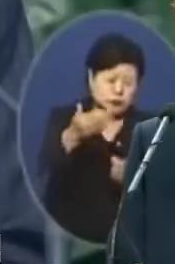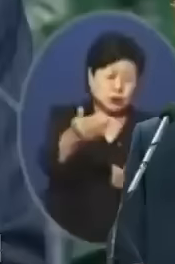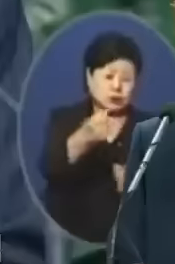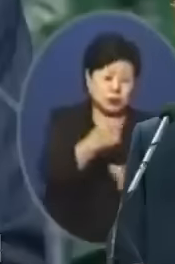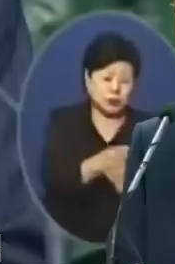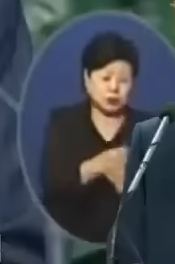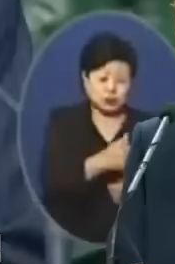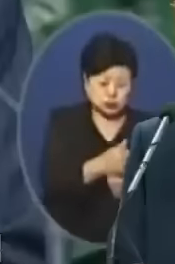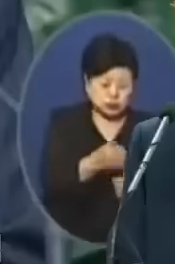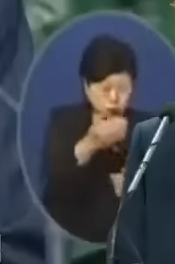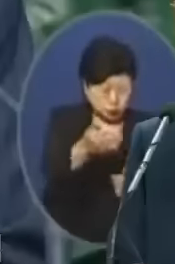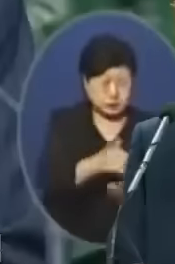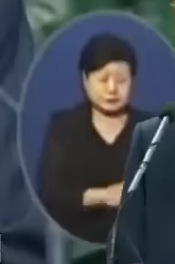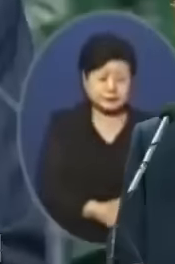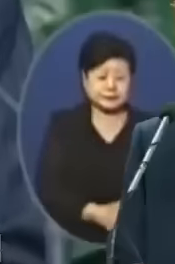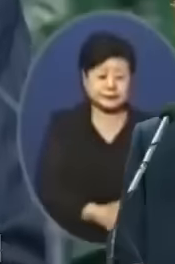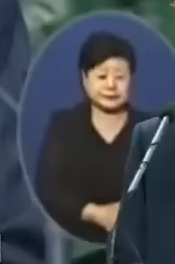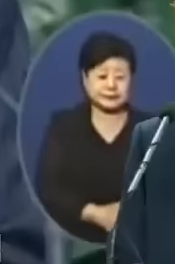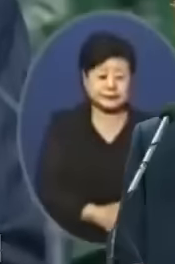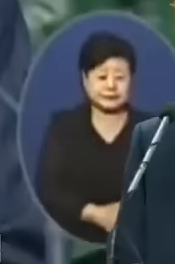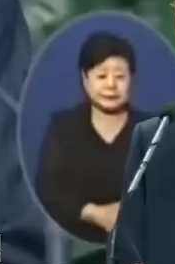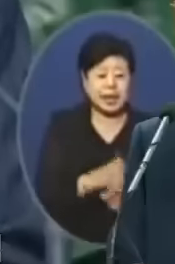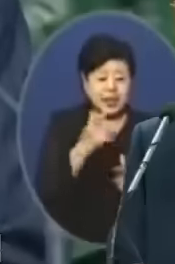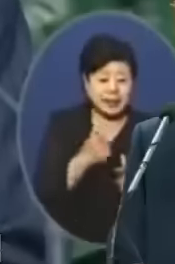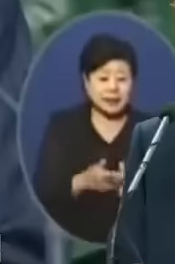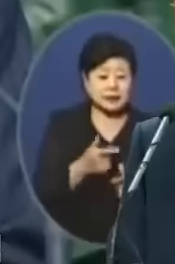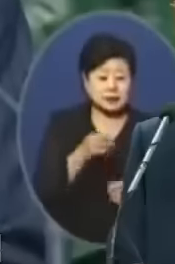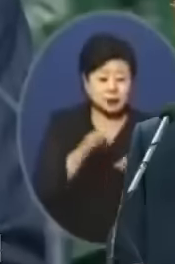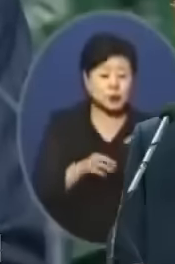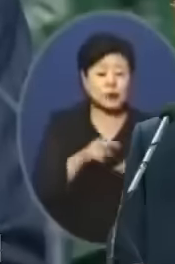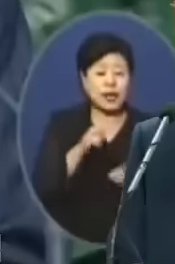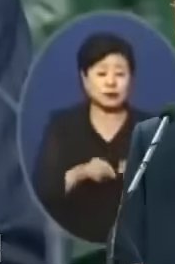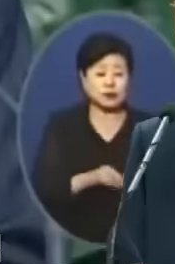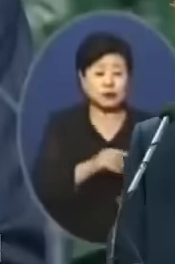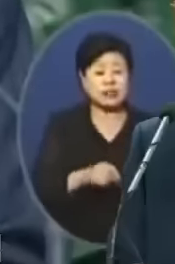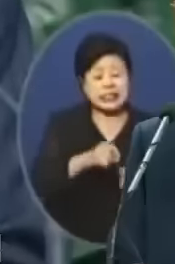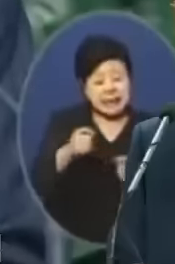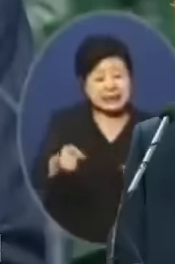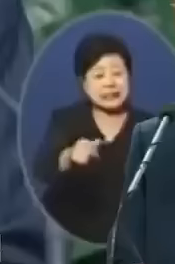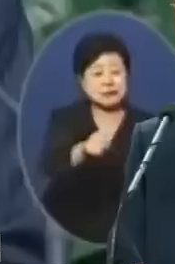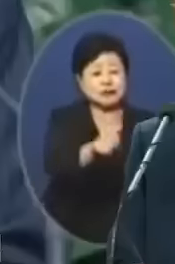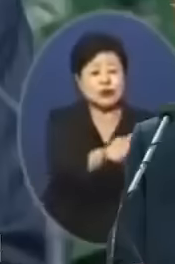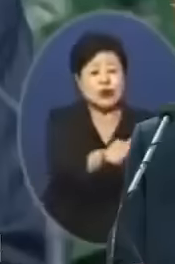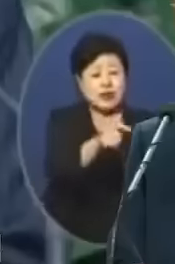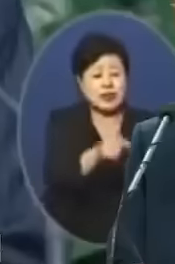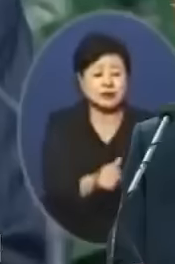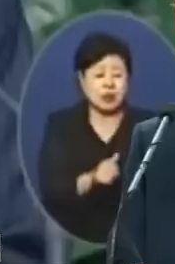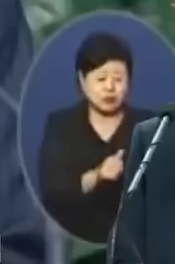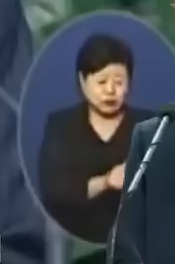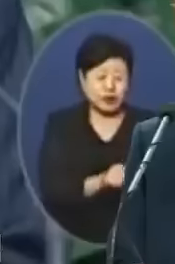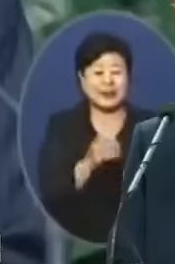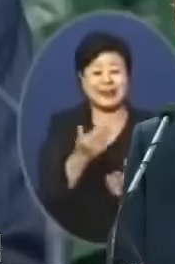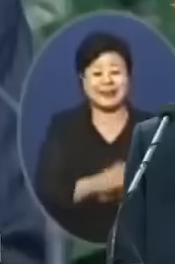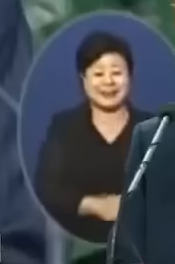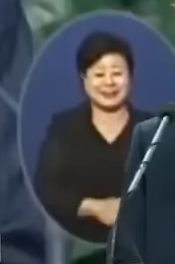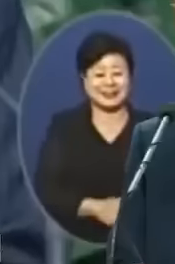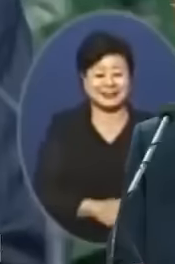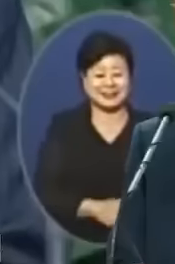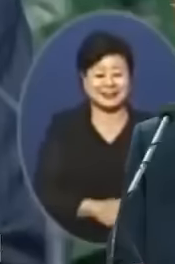만들어 주시는 것도 주님이 해 주시는 것이기 때문에 예수님이 포도나무여 우리는 가지면 예수님께 붙어 있어야 되는